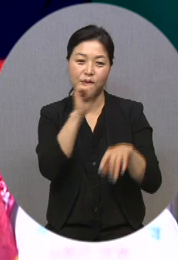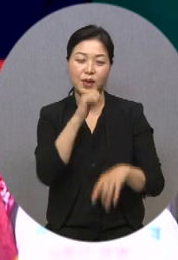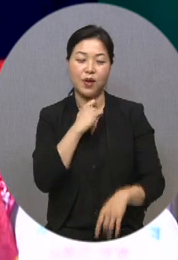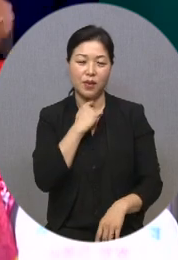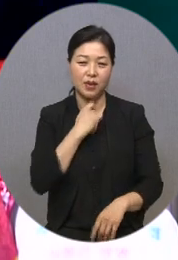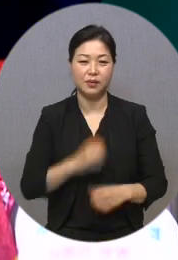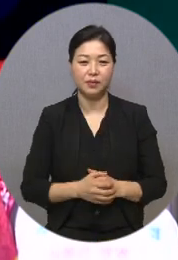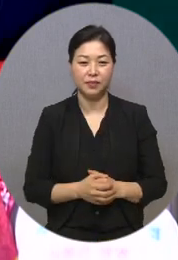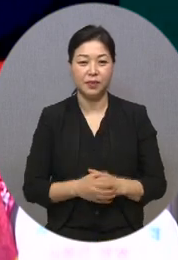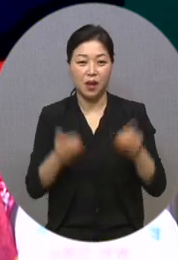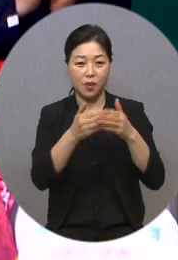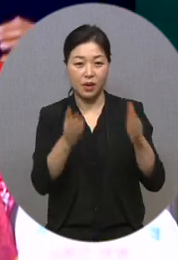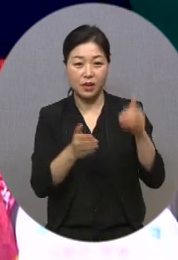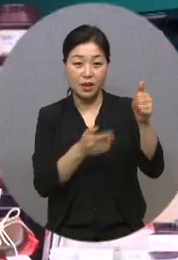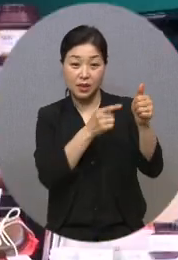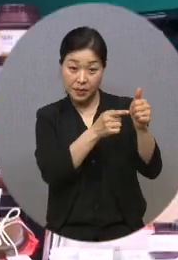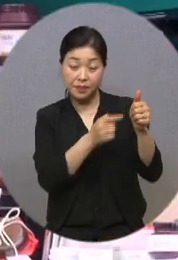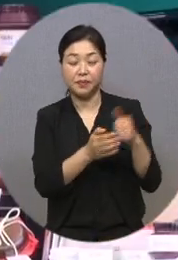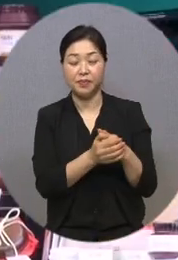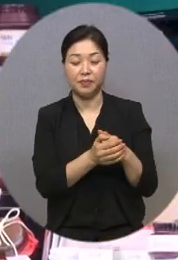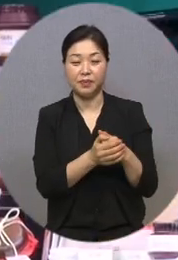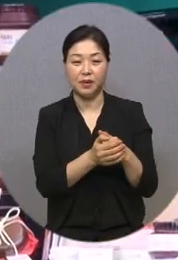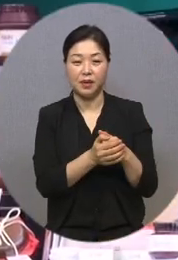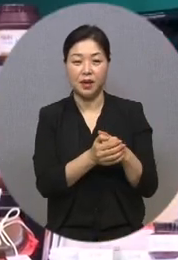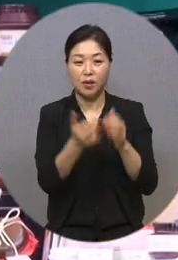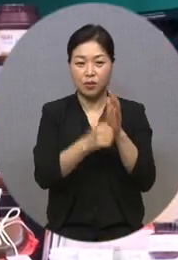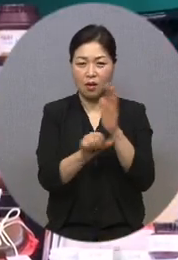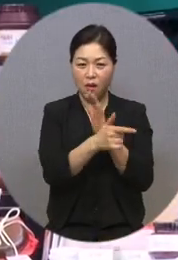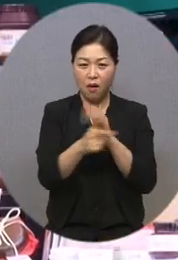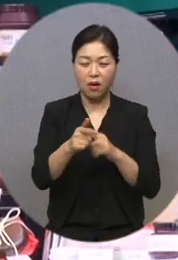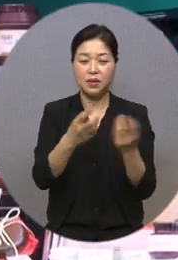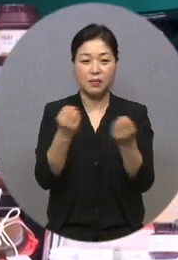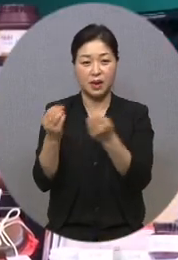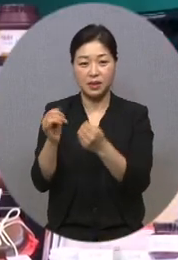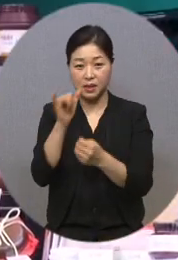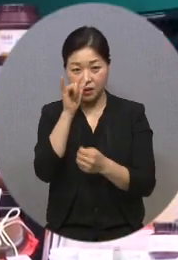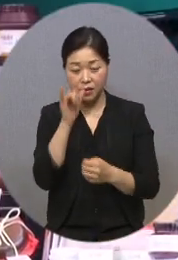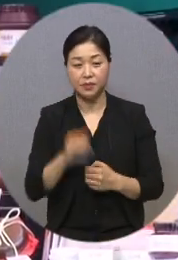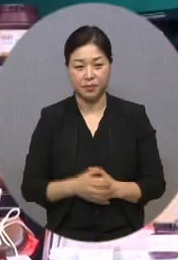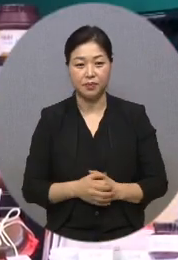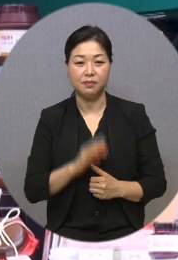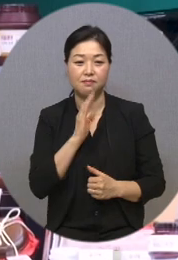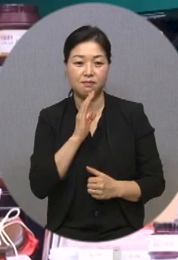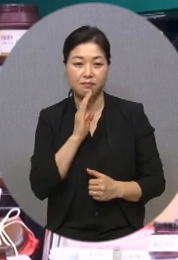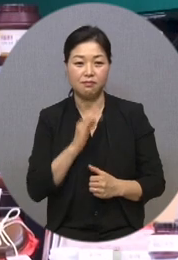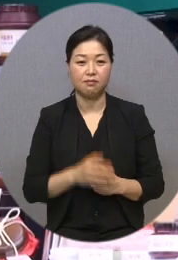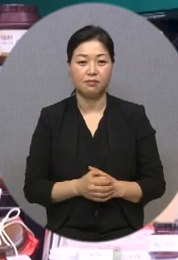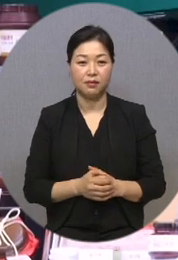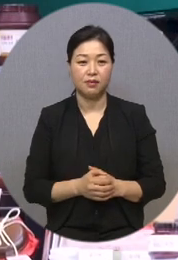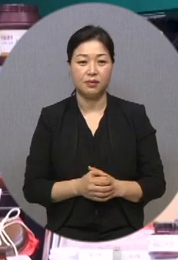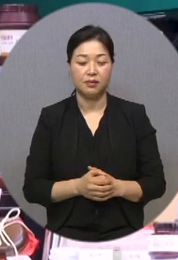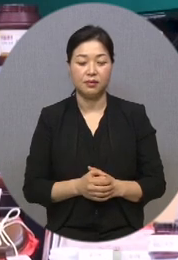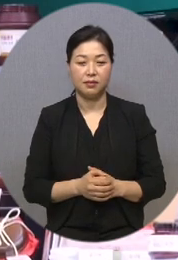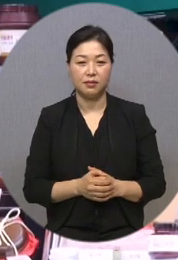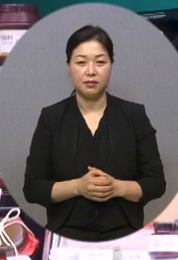예정인데 과장님, 우리 남도장터에 지금 품목이 꽤 많이 들어가 있죠? 네, 그렇습니다. 저희들이 지금 현재